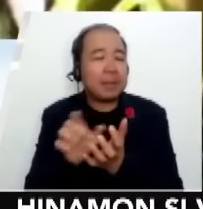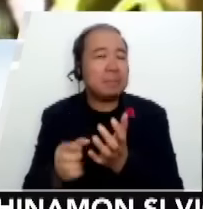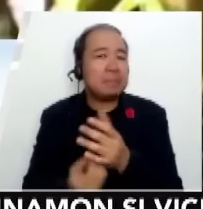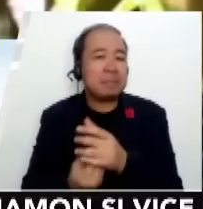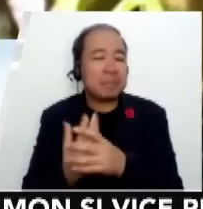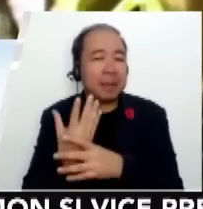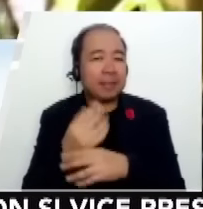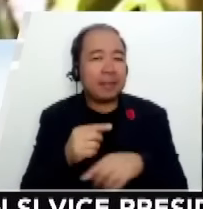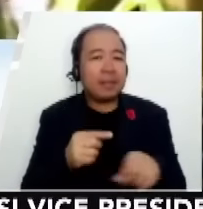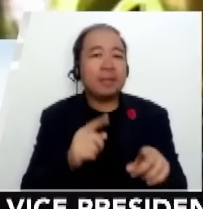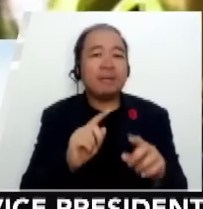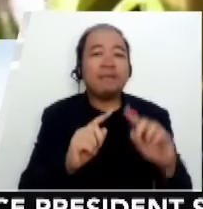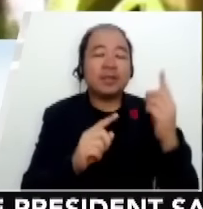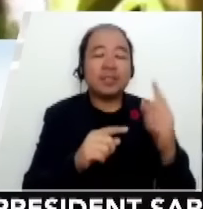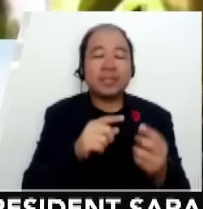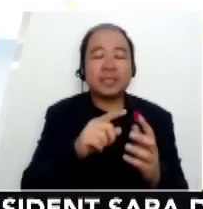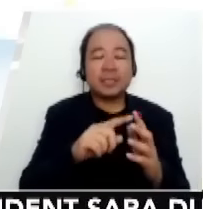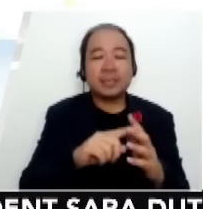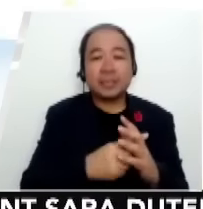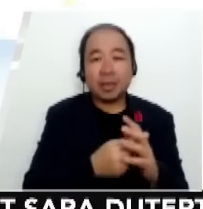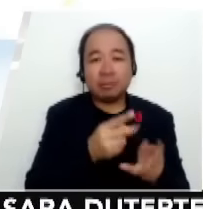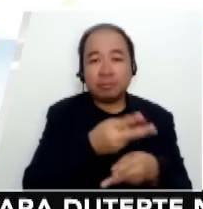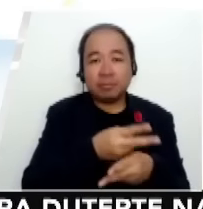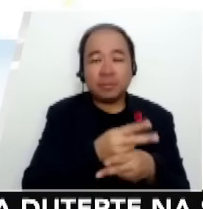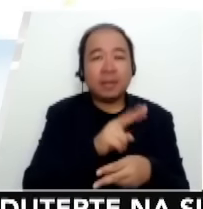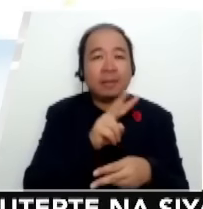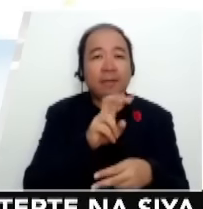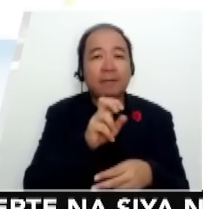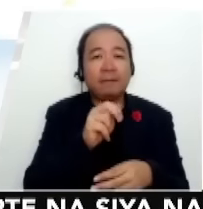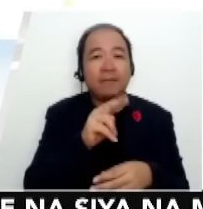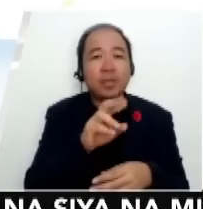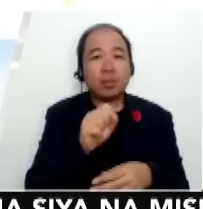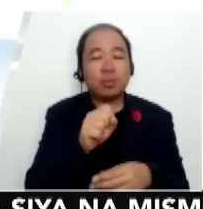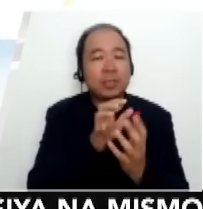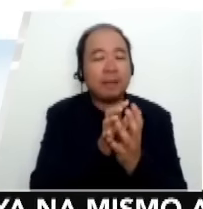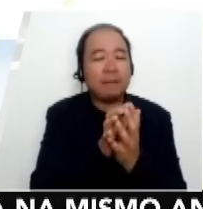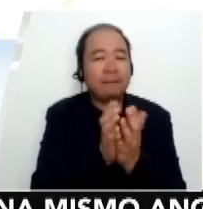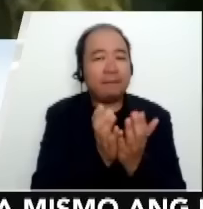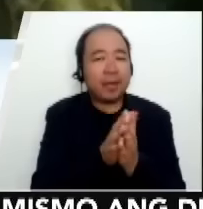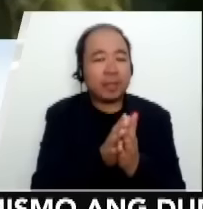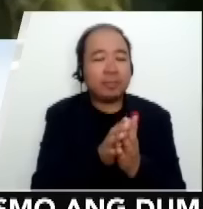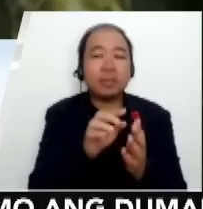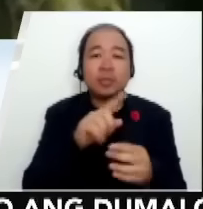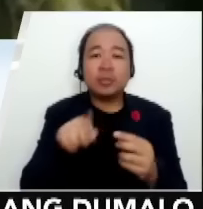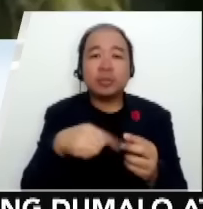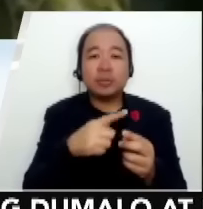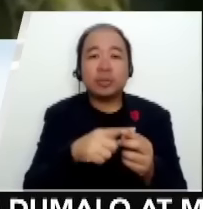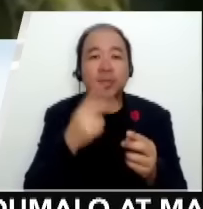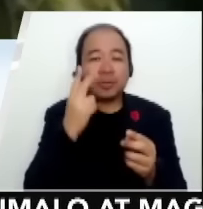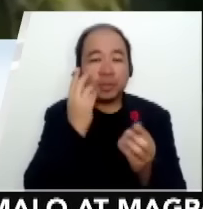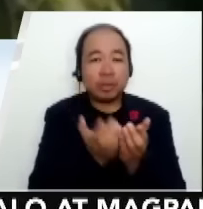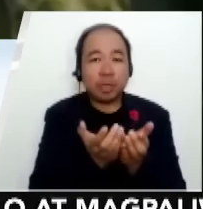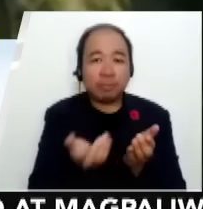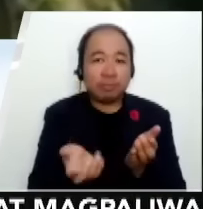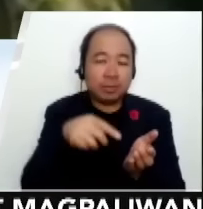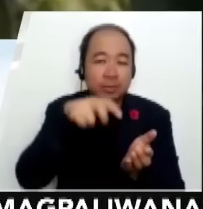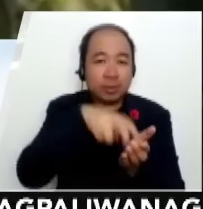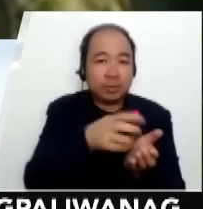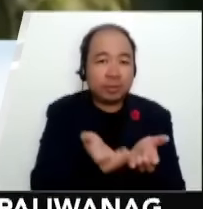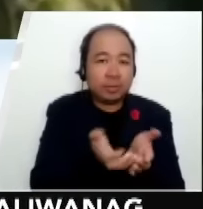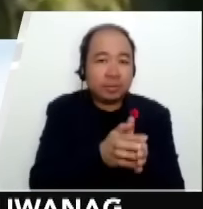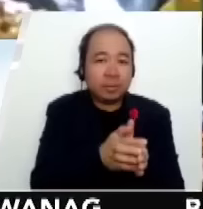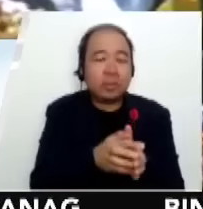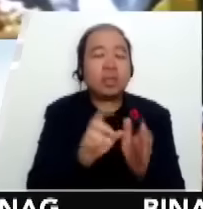flytrap. Active siya na kumakain ng mga insekto pag pumasok siya sa mga trap. Hanggang di na niya namalayan na ang kanyang